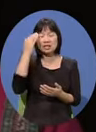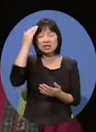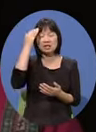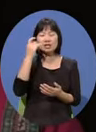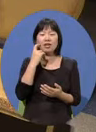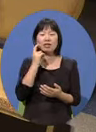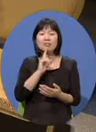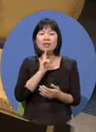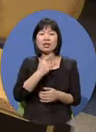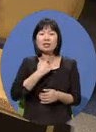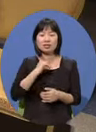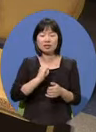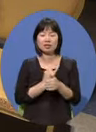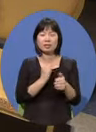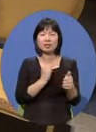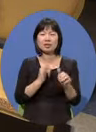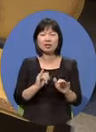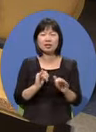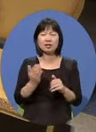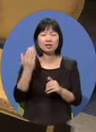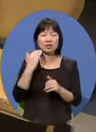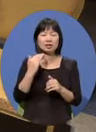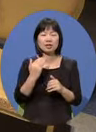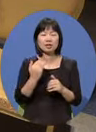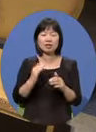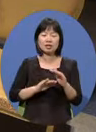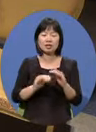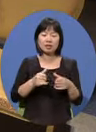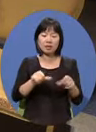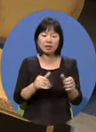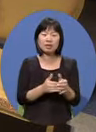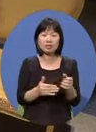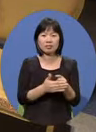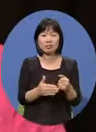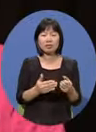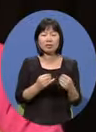그전에 이제 가정이 파괴되다 보니까 제가 많이 힘들었어요.